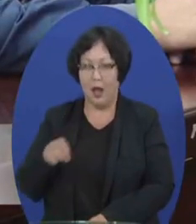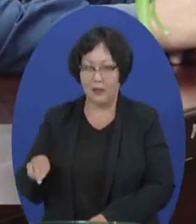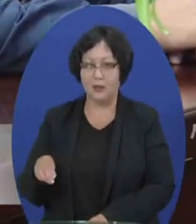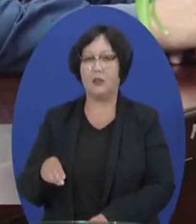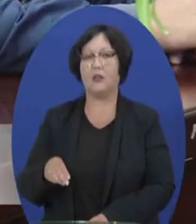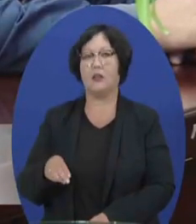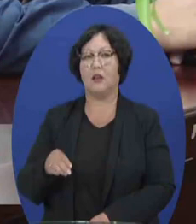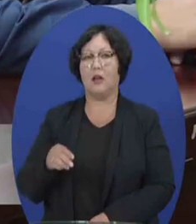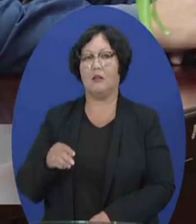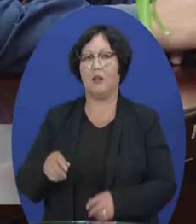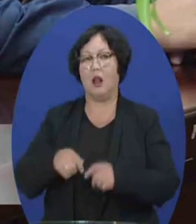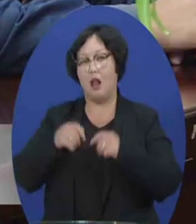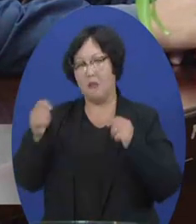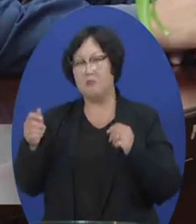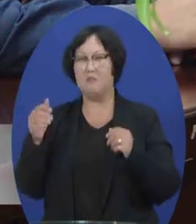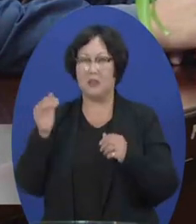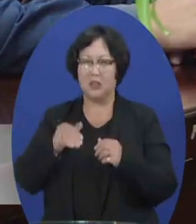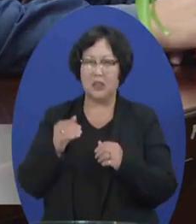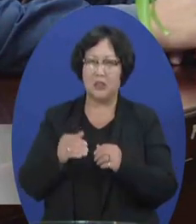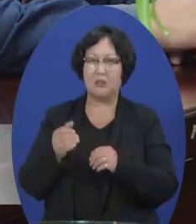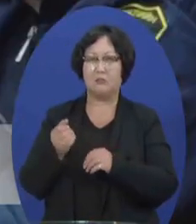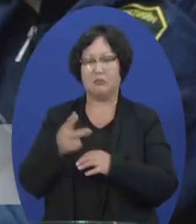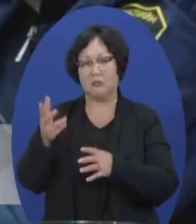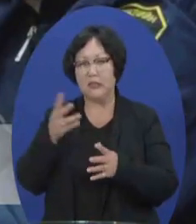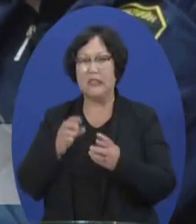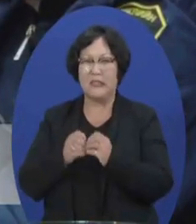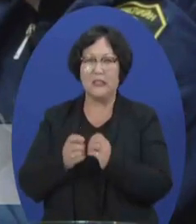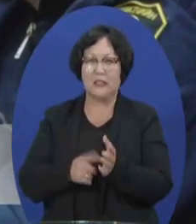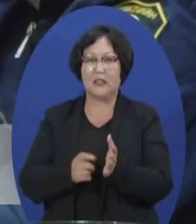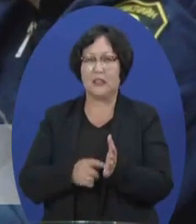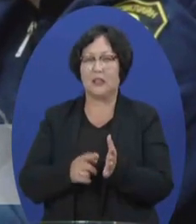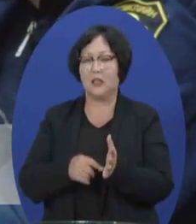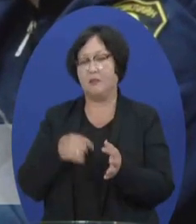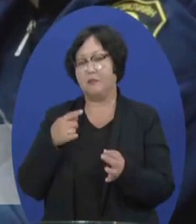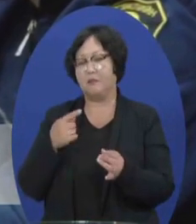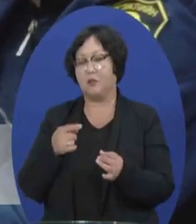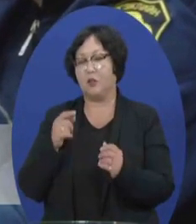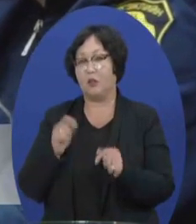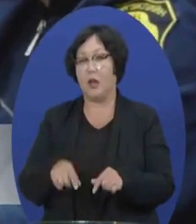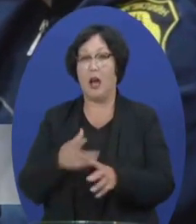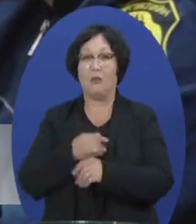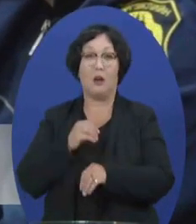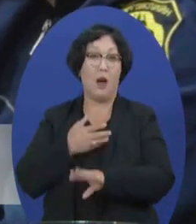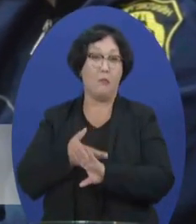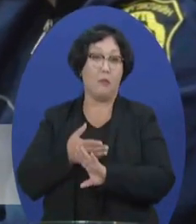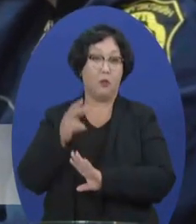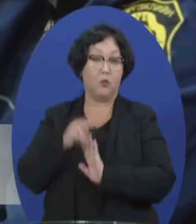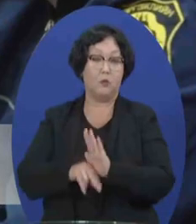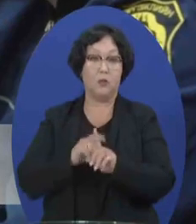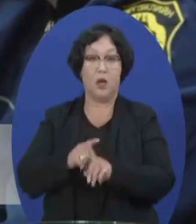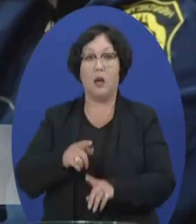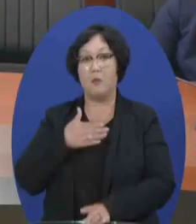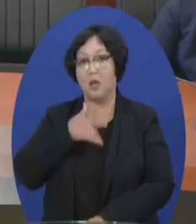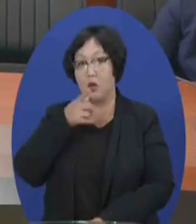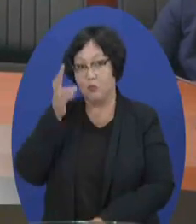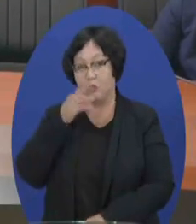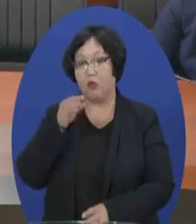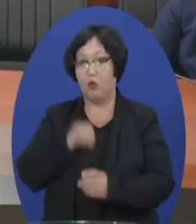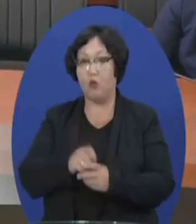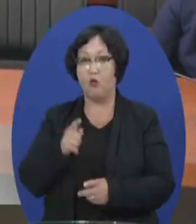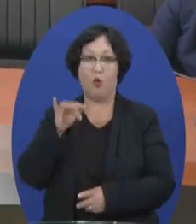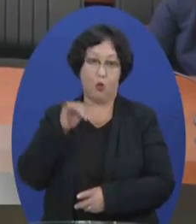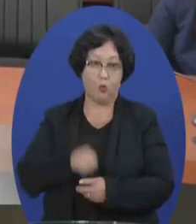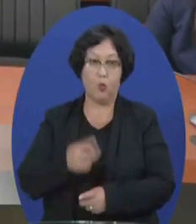зориулалтын машин нэм шаардлагатай байгааг шадар сайд газар дээр нь шийдвэрлэлээ. Одоо харин халдвар хамгааллын дэглэмээс сахиж эрүүл мэндэд оруулж байгаа